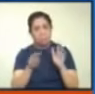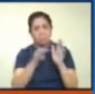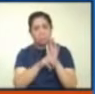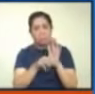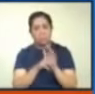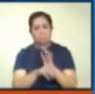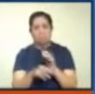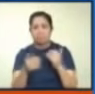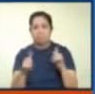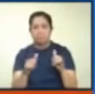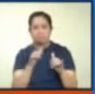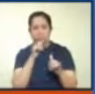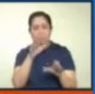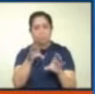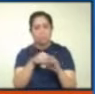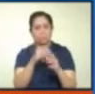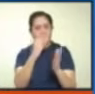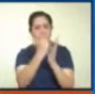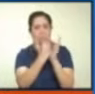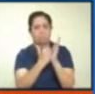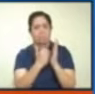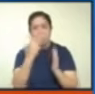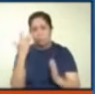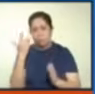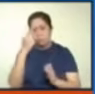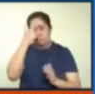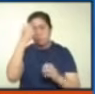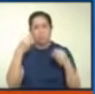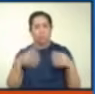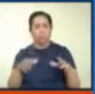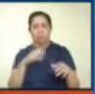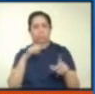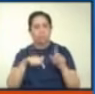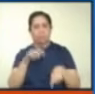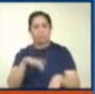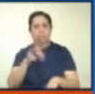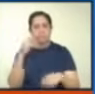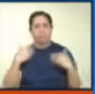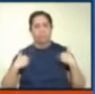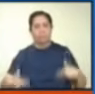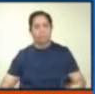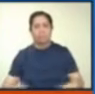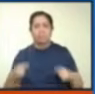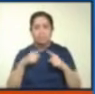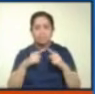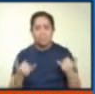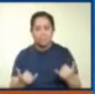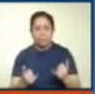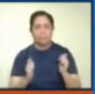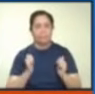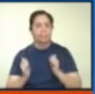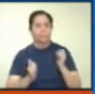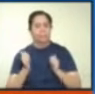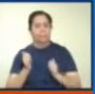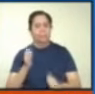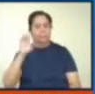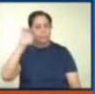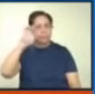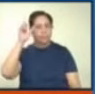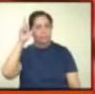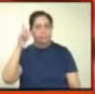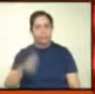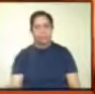massacre, hindi napasama sa kaso dahil nawawala pa rin ang bangkay nito hanggang ngayon. Umaaksyon, si Ed